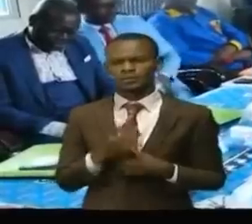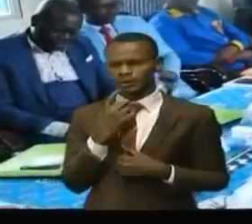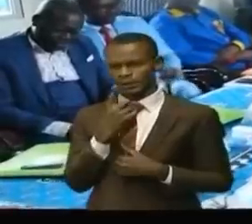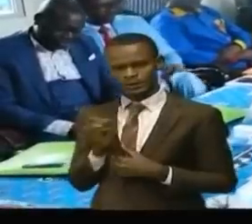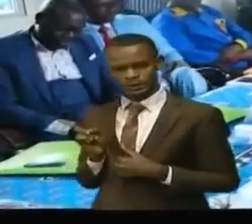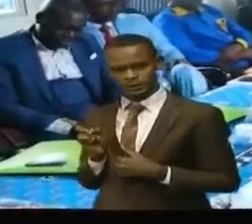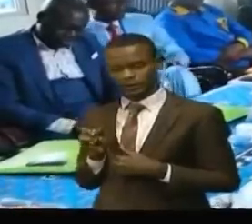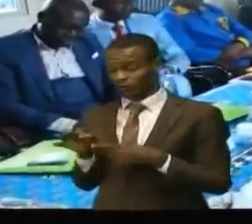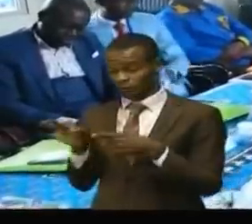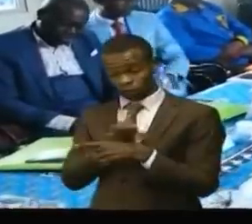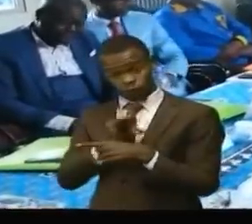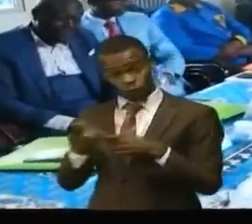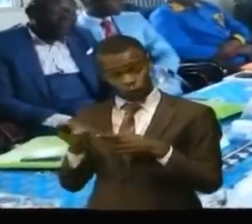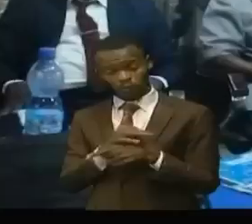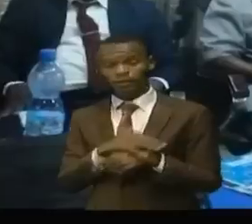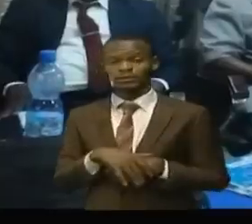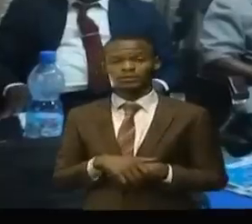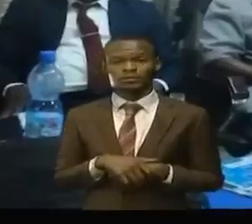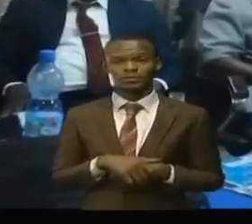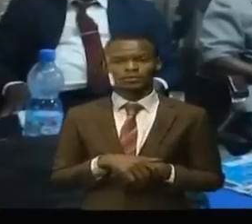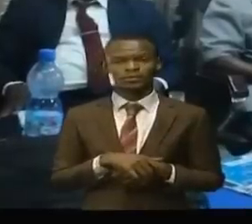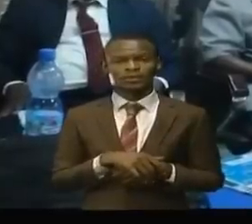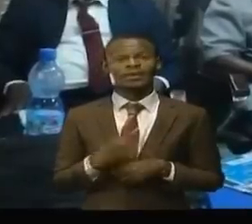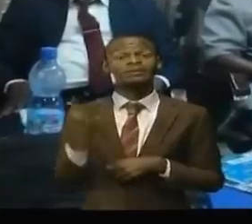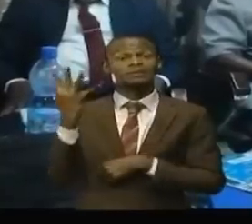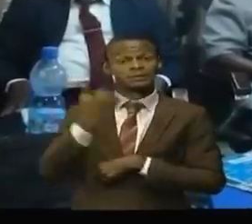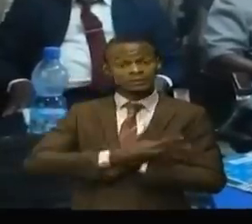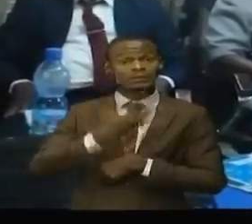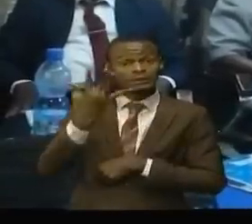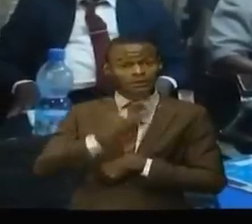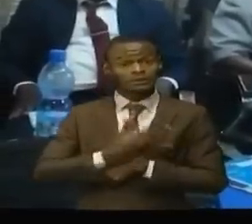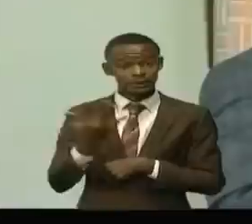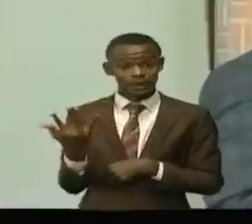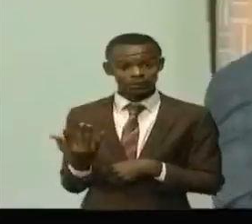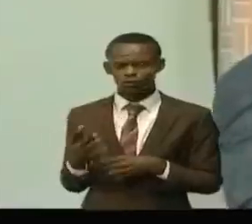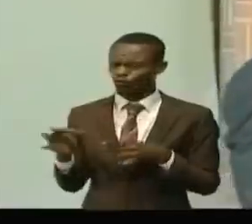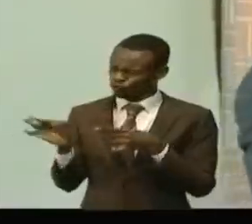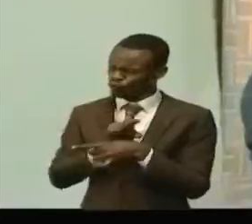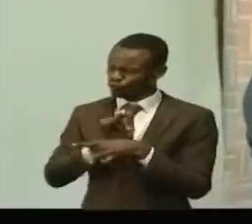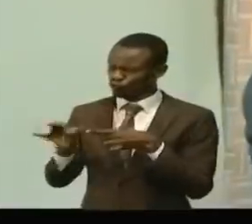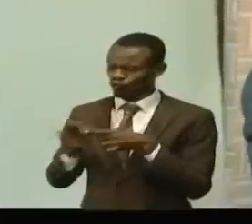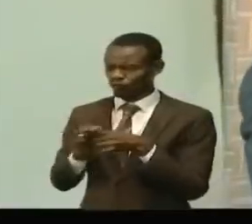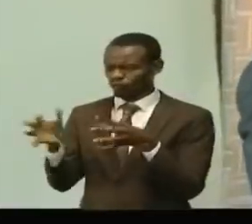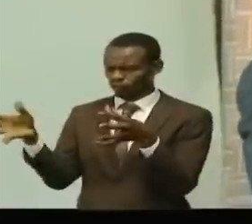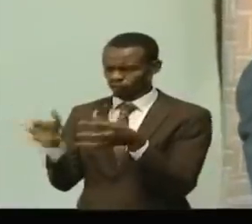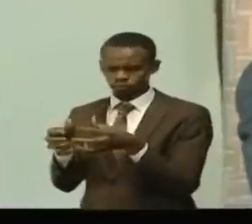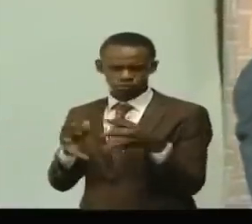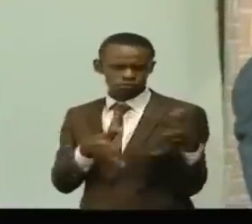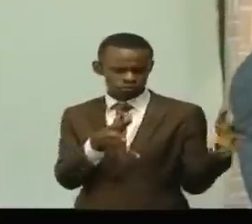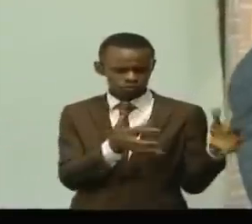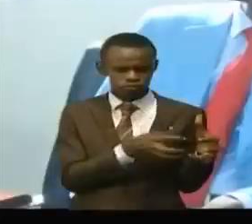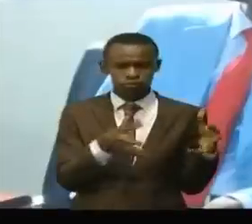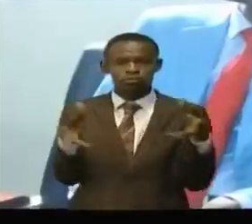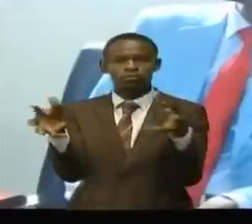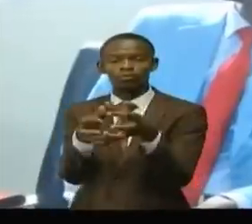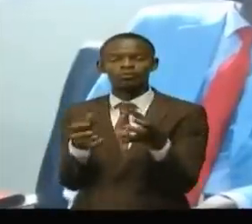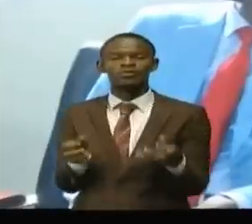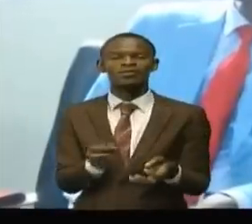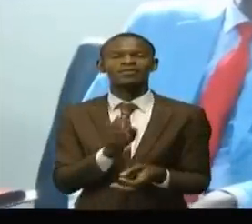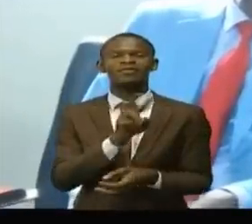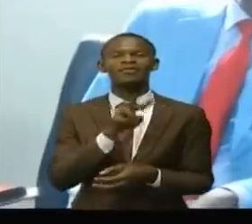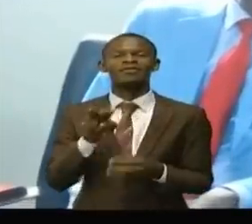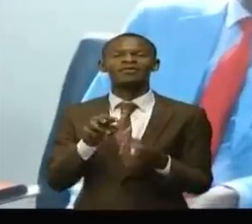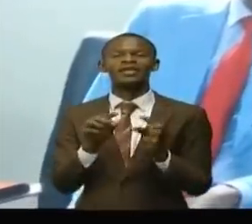Durant les 5 jours d'intenses discussions, d'échanges d'expériences et de travail des groupes, pour cette fois, 22 chefs de secteur, la